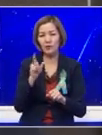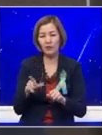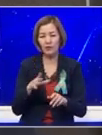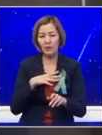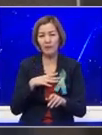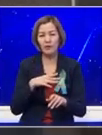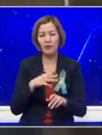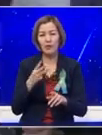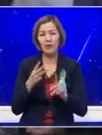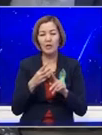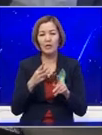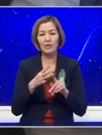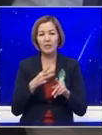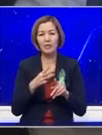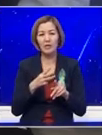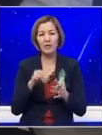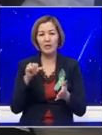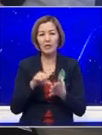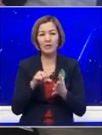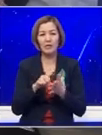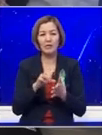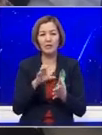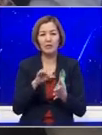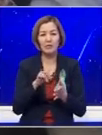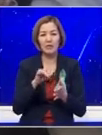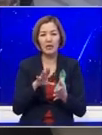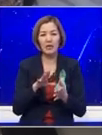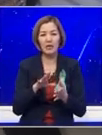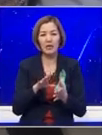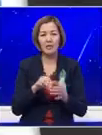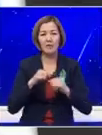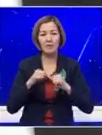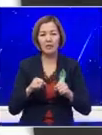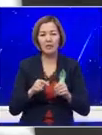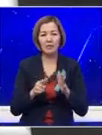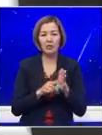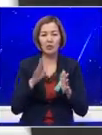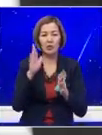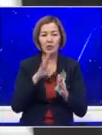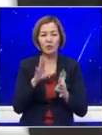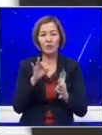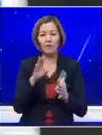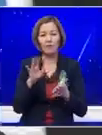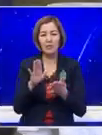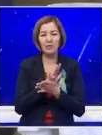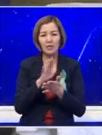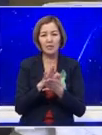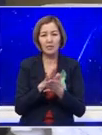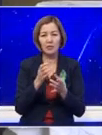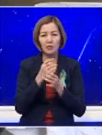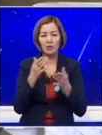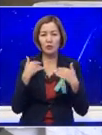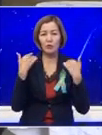флотының қатарында Тынық мұхит майданына қатысқан Ысқақ Әбілпейісұлы. Батырларды Жетісу және Вестник газет ұжымы жеңіс күнімен